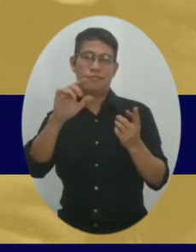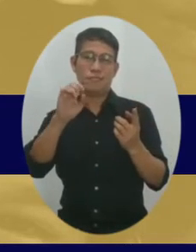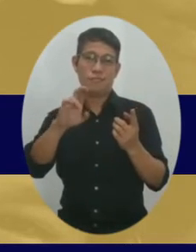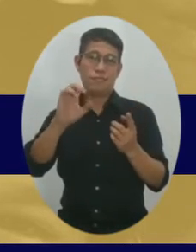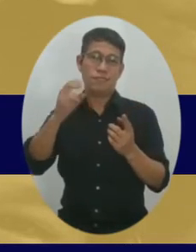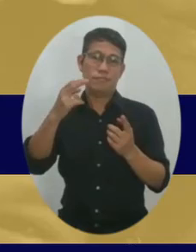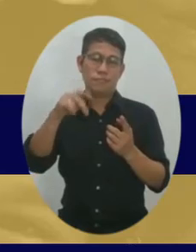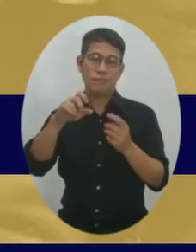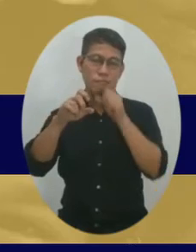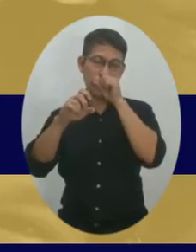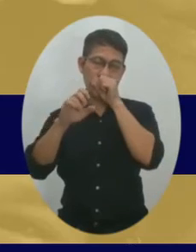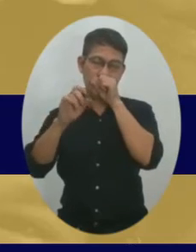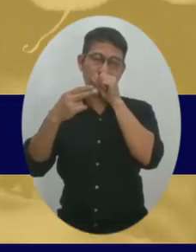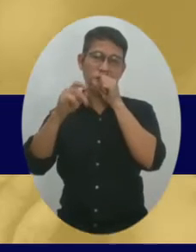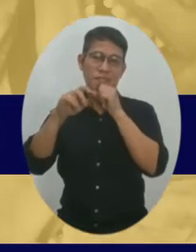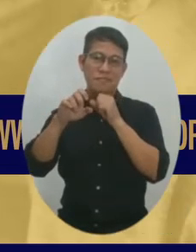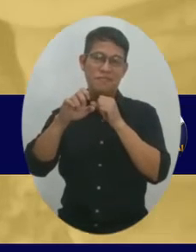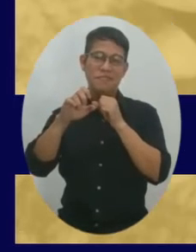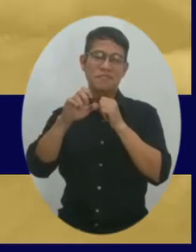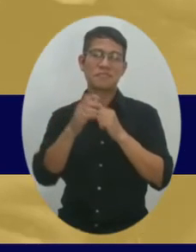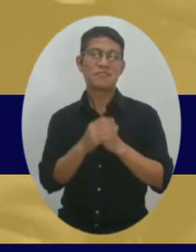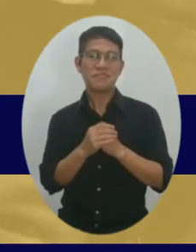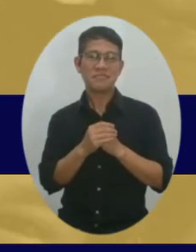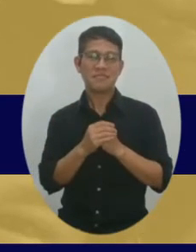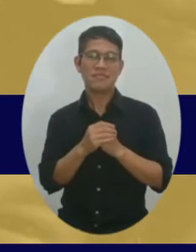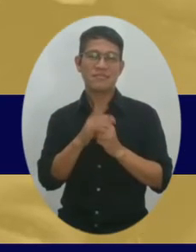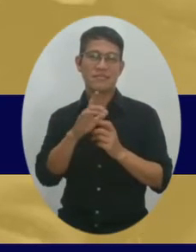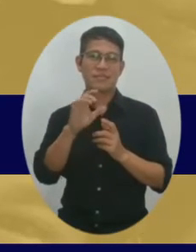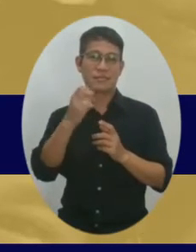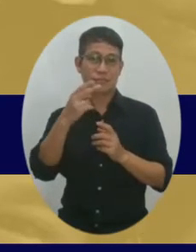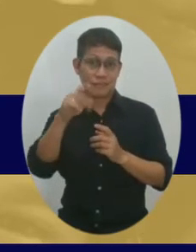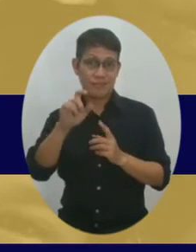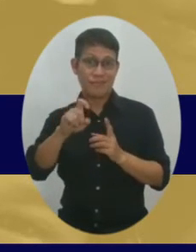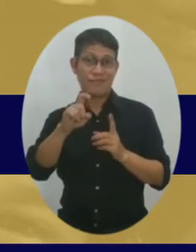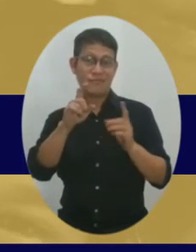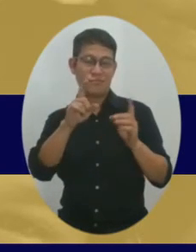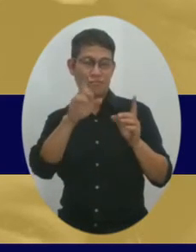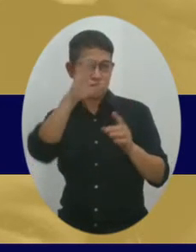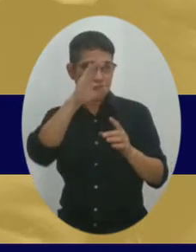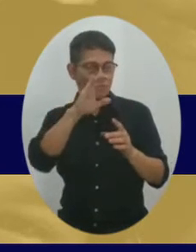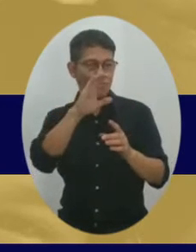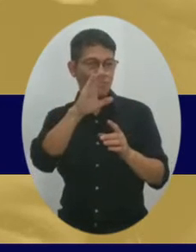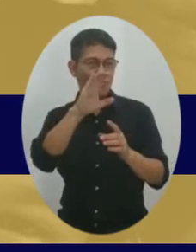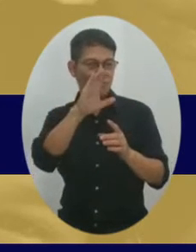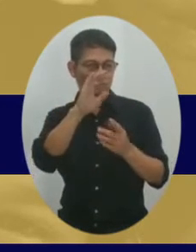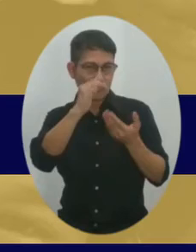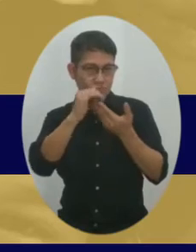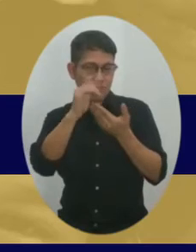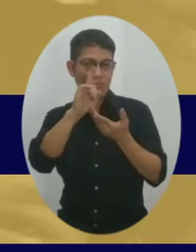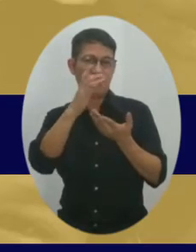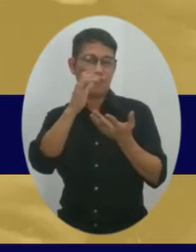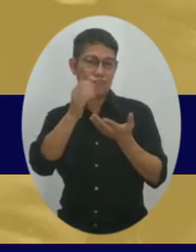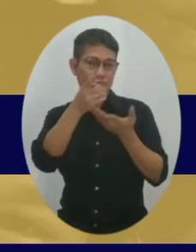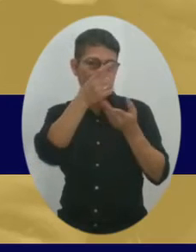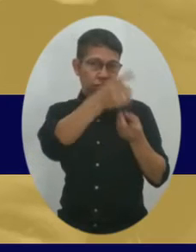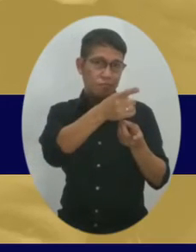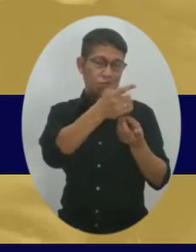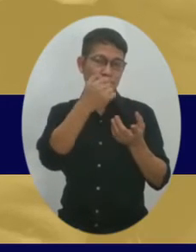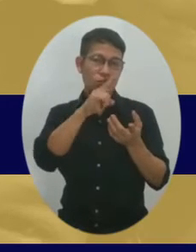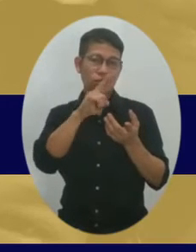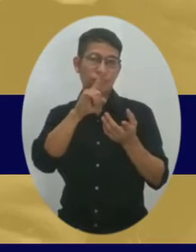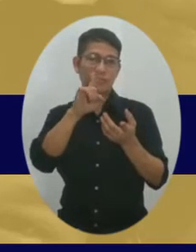ng GCash o pwede rin kayo mag-donate sa Shopee. Sa Shopee, i-search lang mga kapwa ko mahal ko